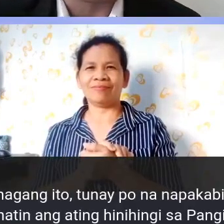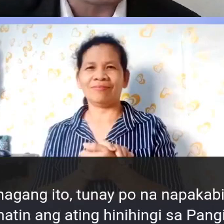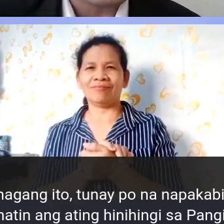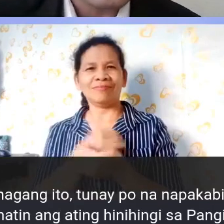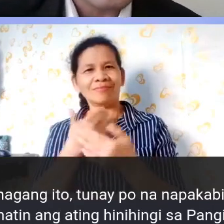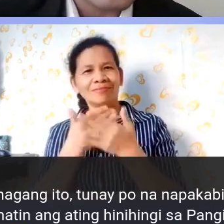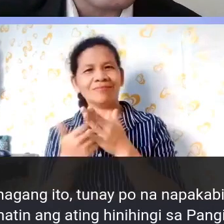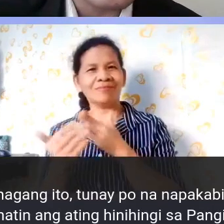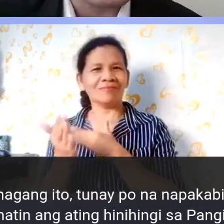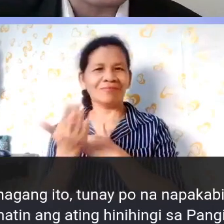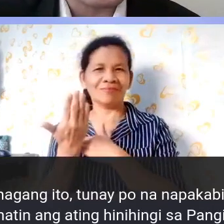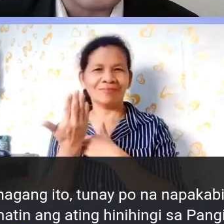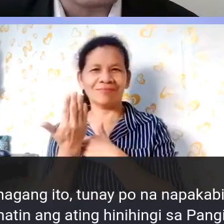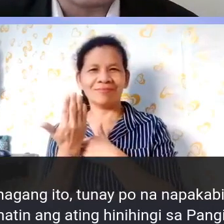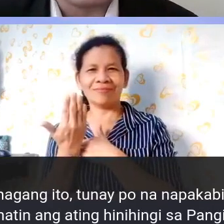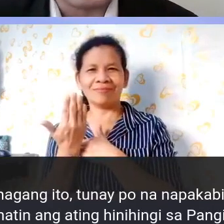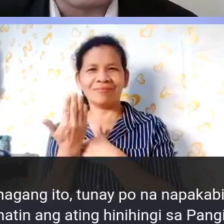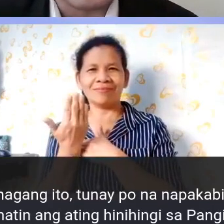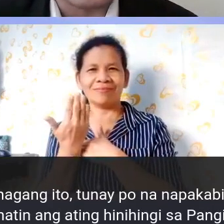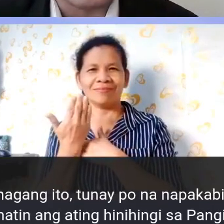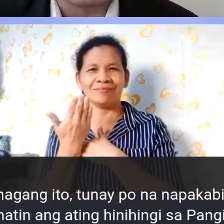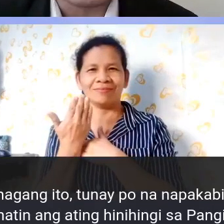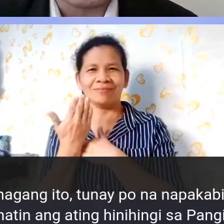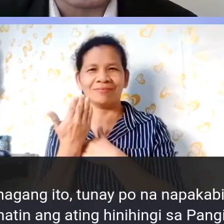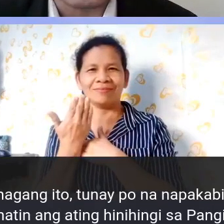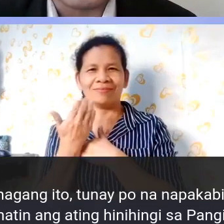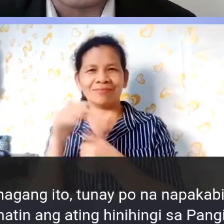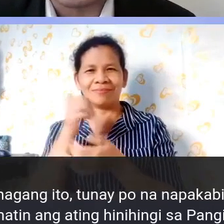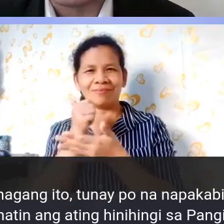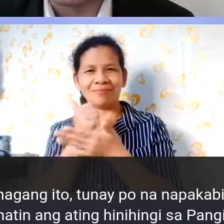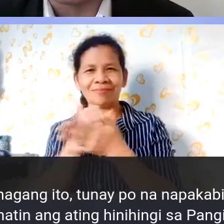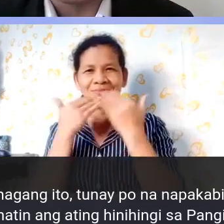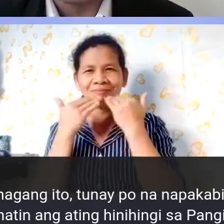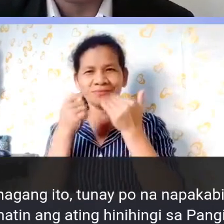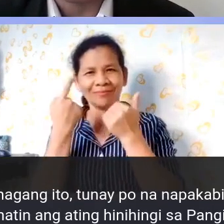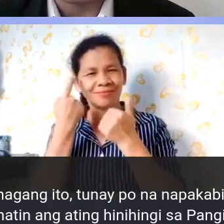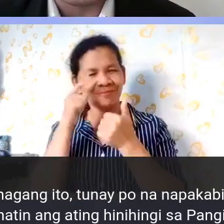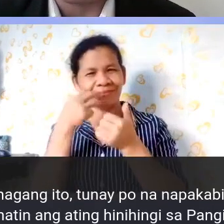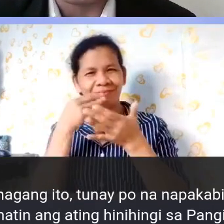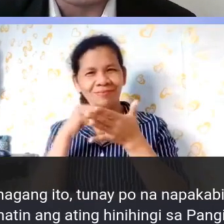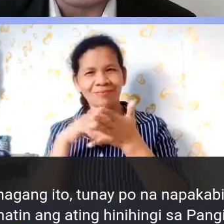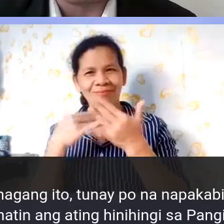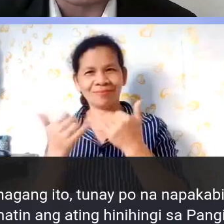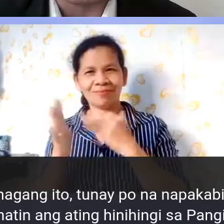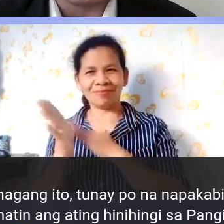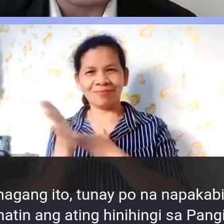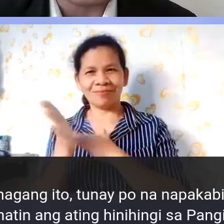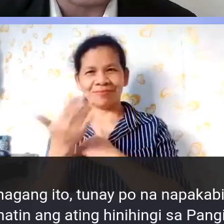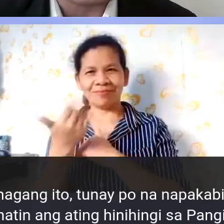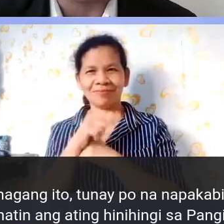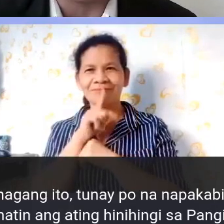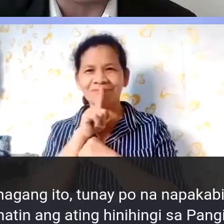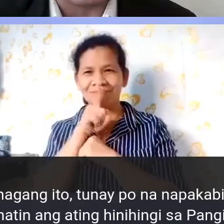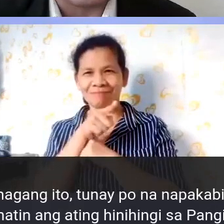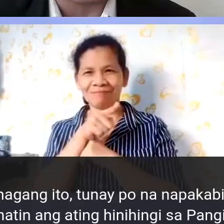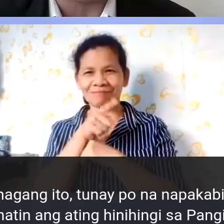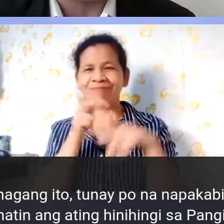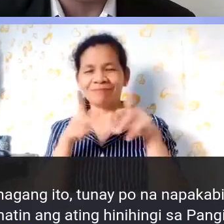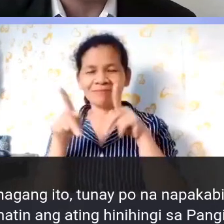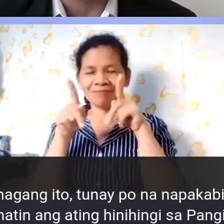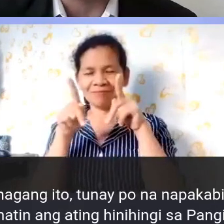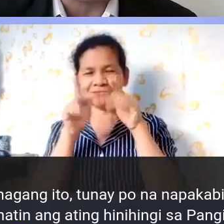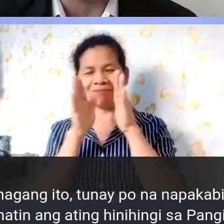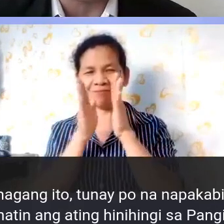po? Amen po. Salamat po sa magandang mensahe sa umagang ito. Tunay po na napakabisa ng